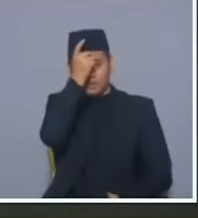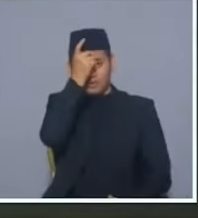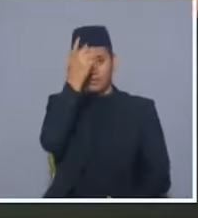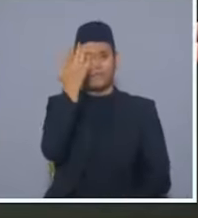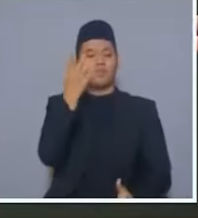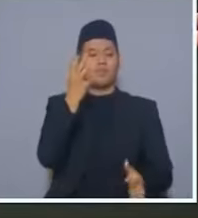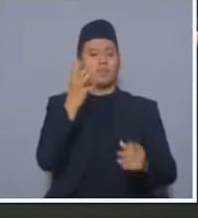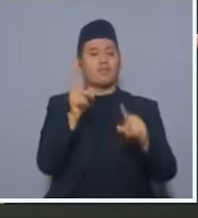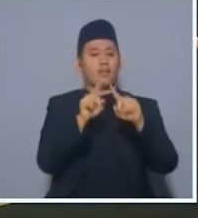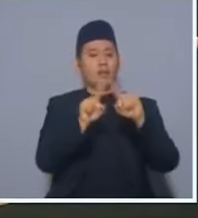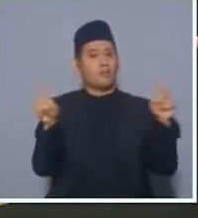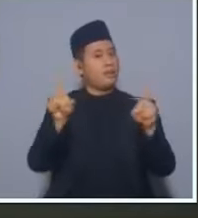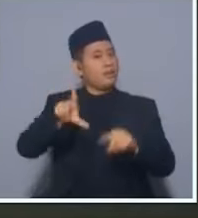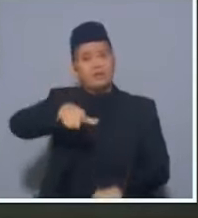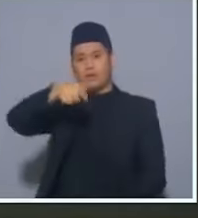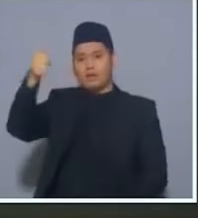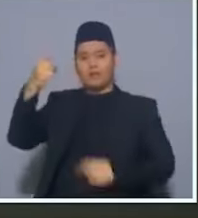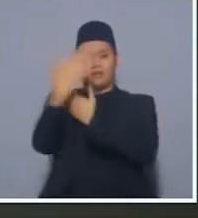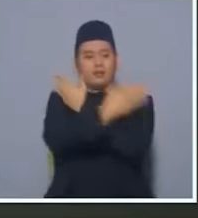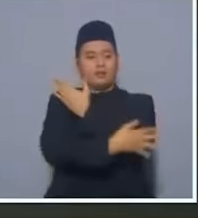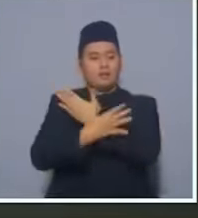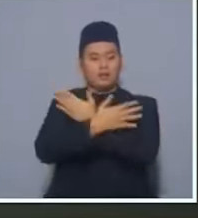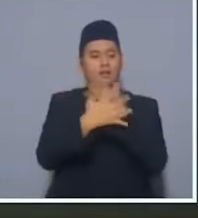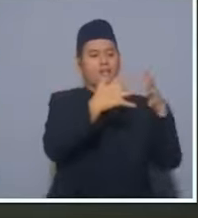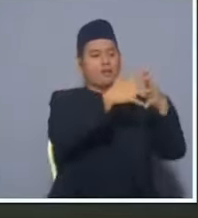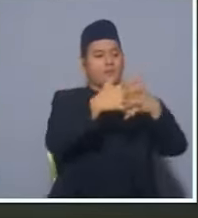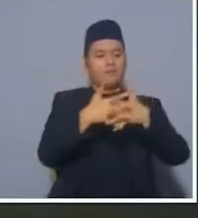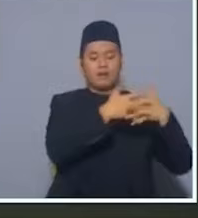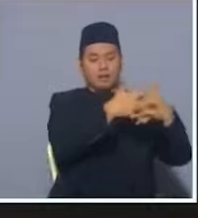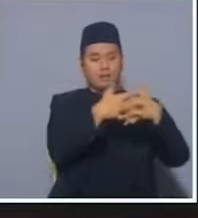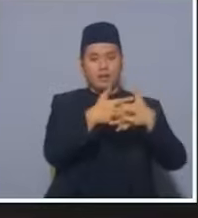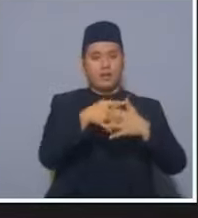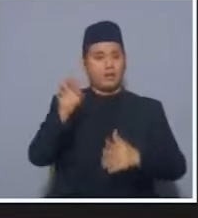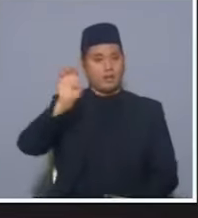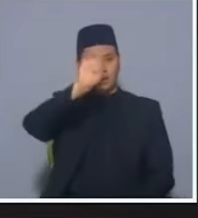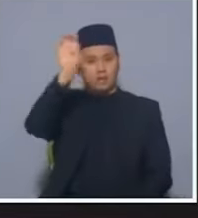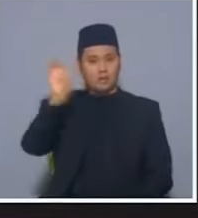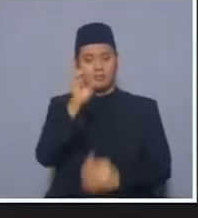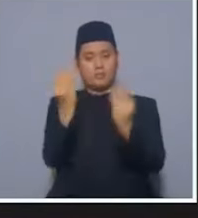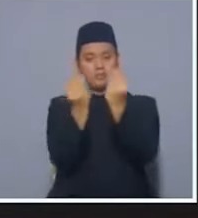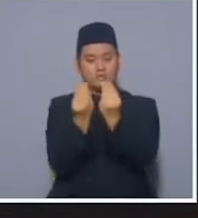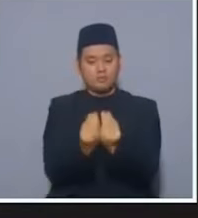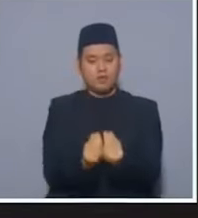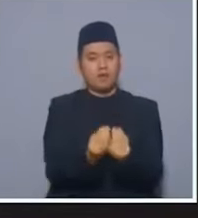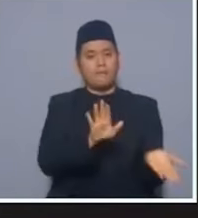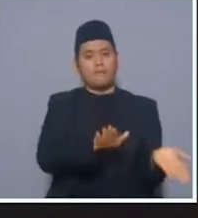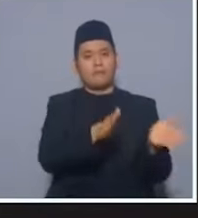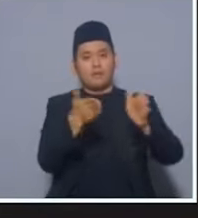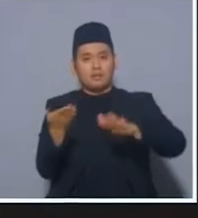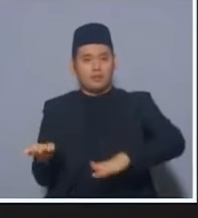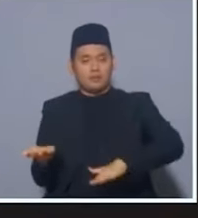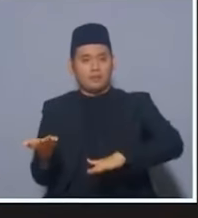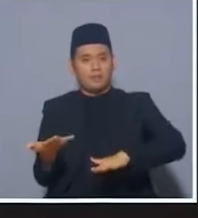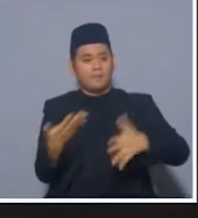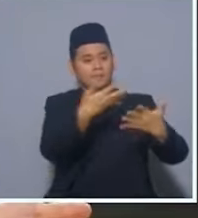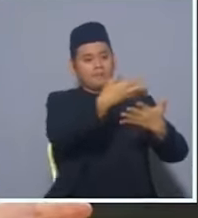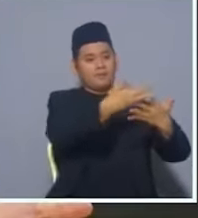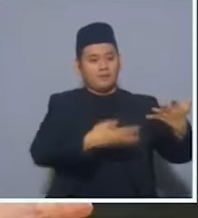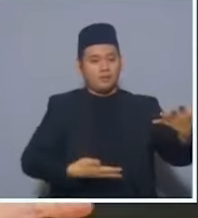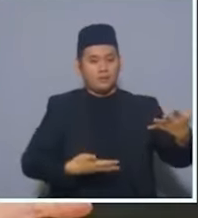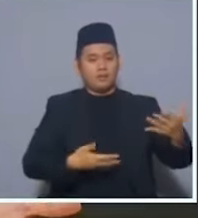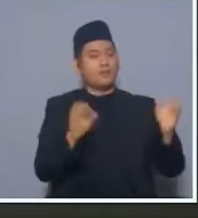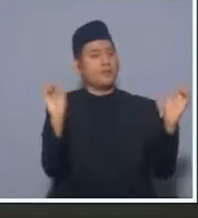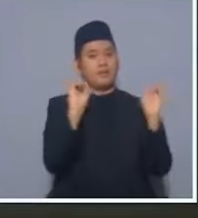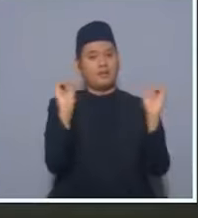punya adalah negara Amerika Syarikat, Eropah dan sebagainya. Jumlah kematian dalam top 10, tak ada negara majoriti